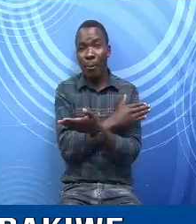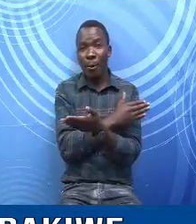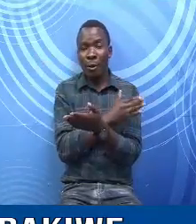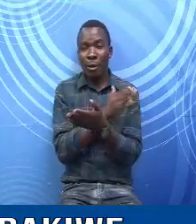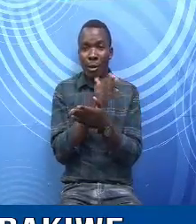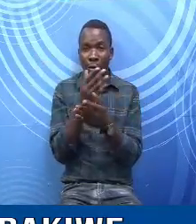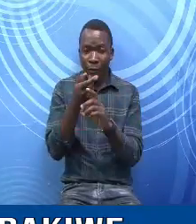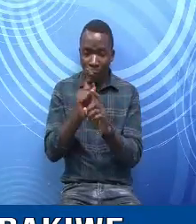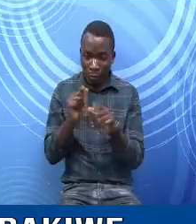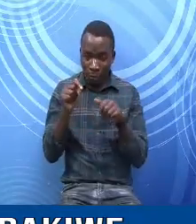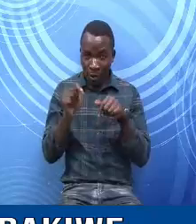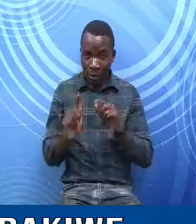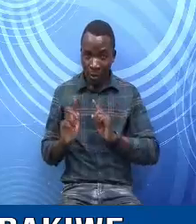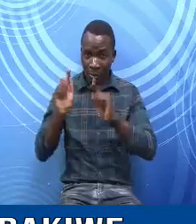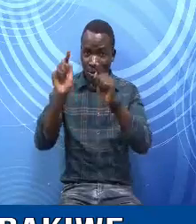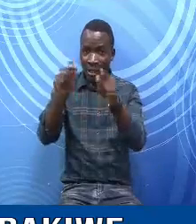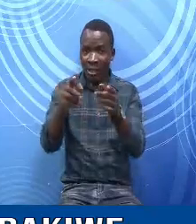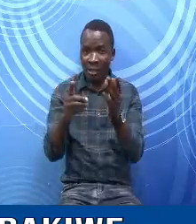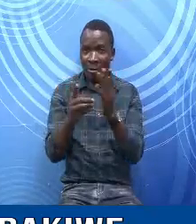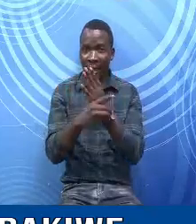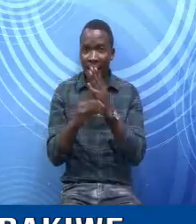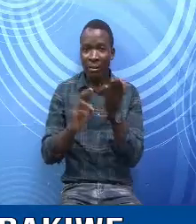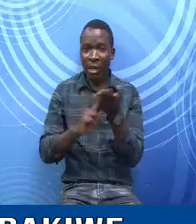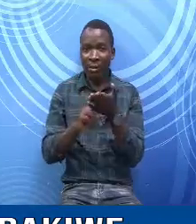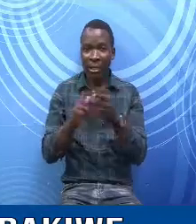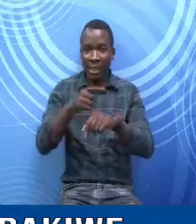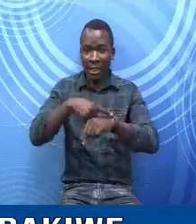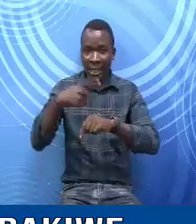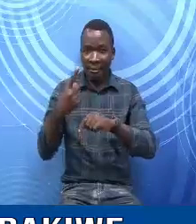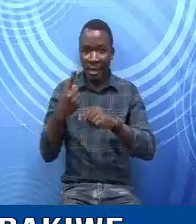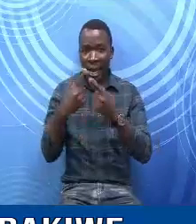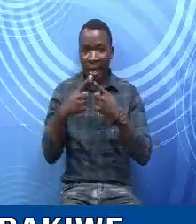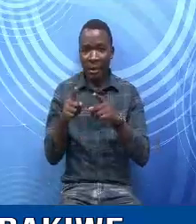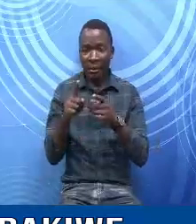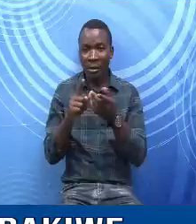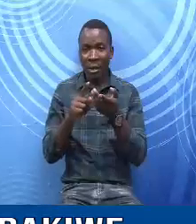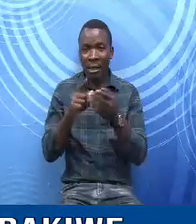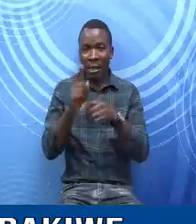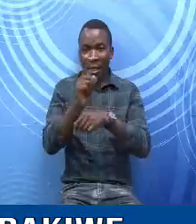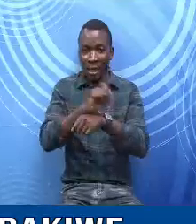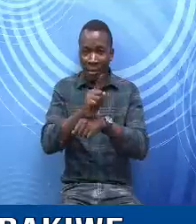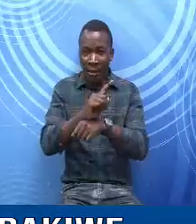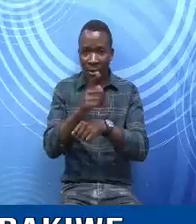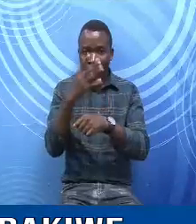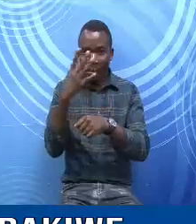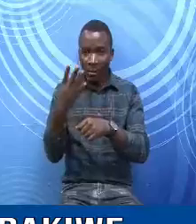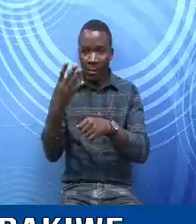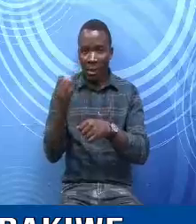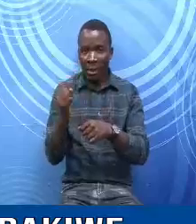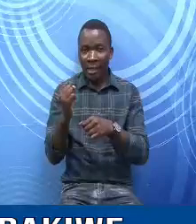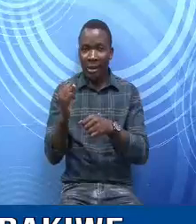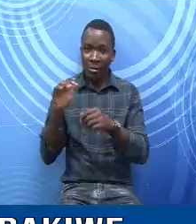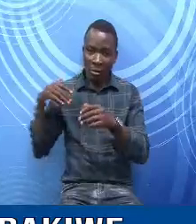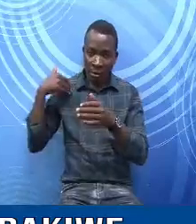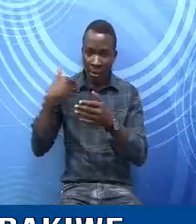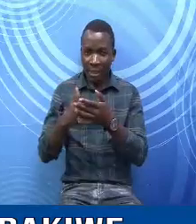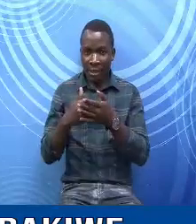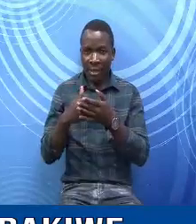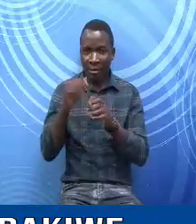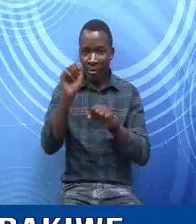tujya ku karere umuntu yakoreshaga nk'isaha ariko iminota 45 umuntu abageze ku igare ibi ni